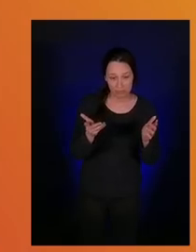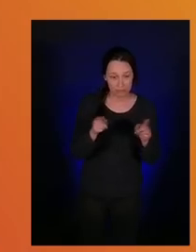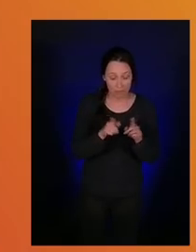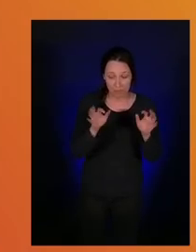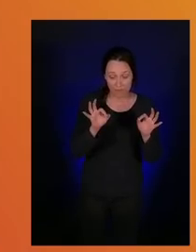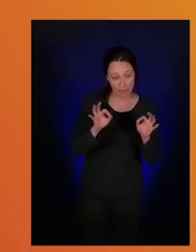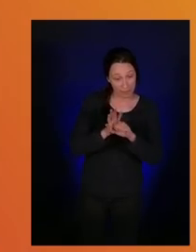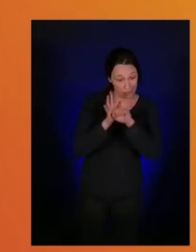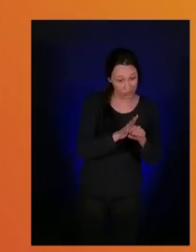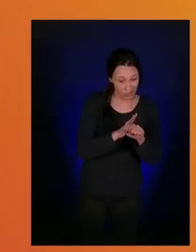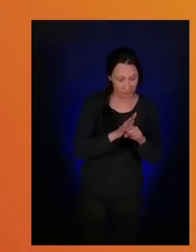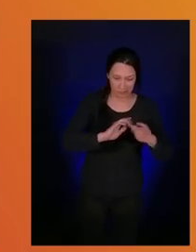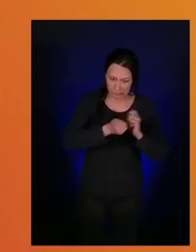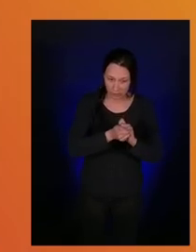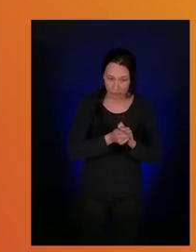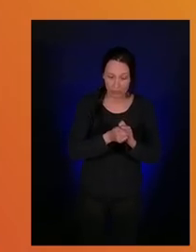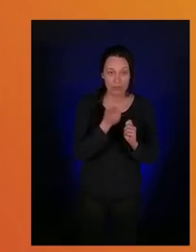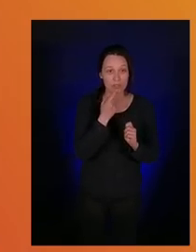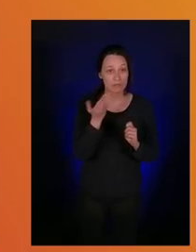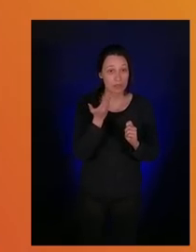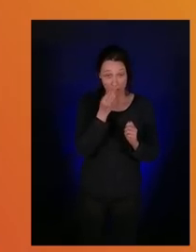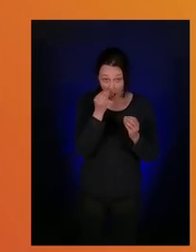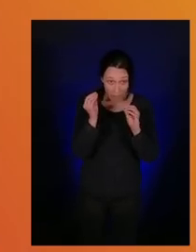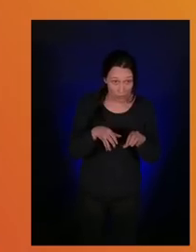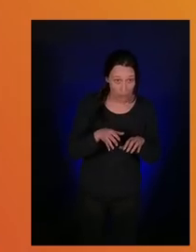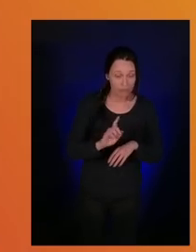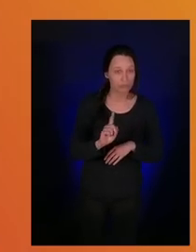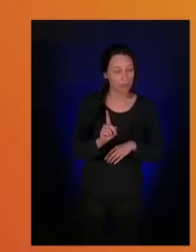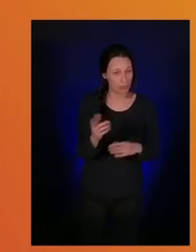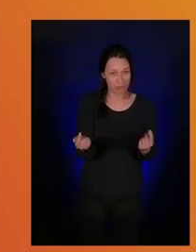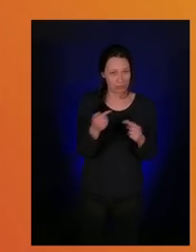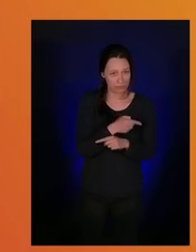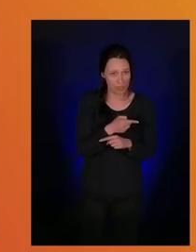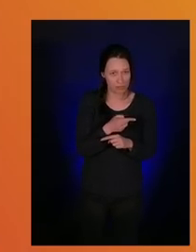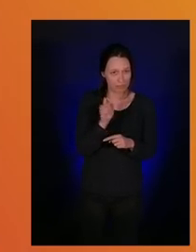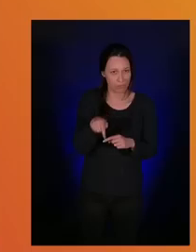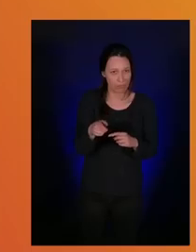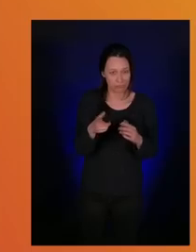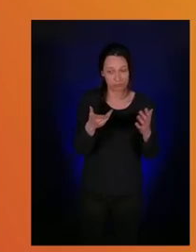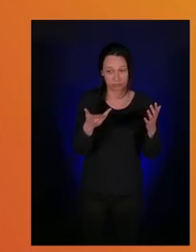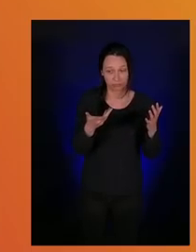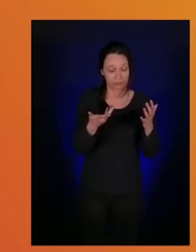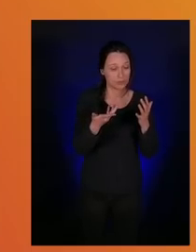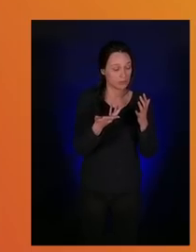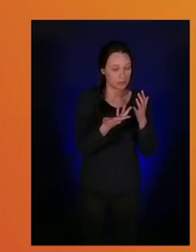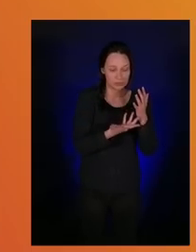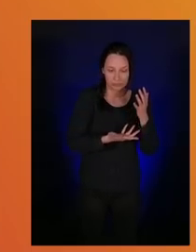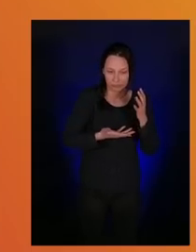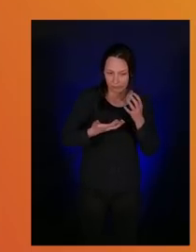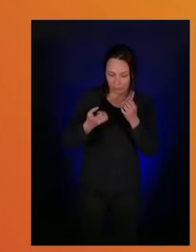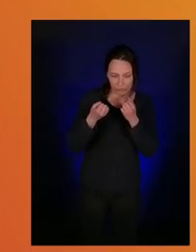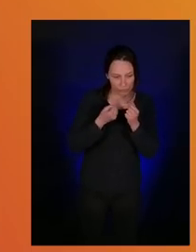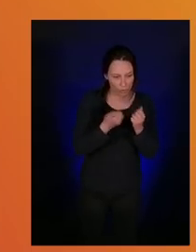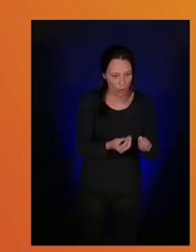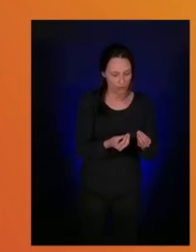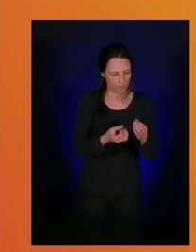Cela ne signifie pas de renoncer, bien au contraire, mais de renforcer sans cesse la création collective d'une culture des